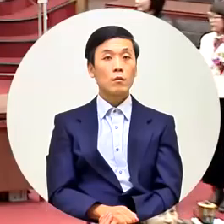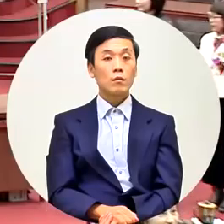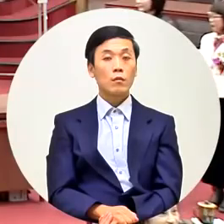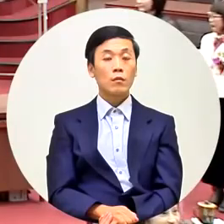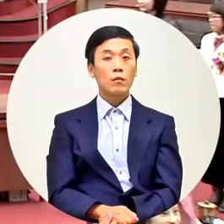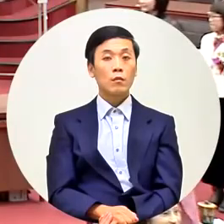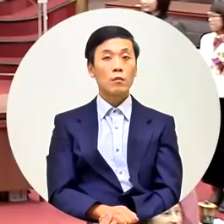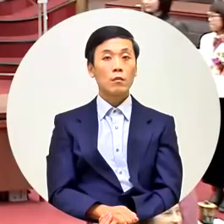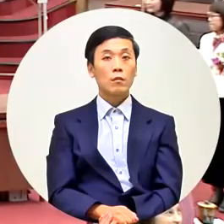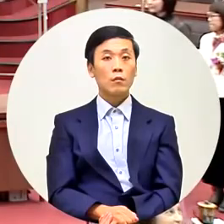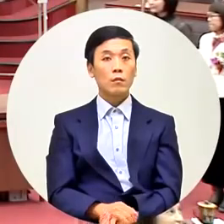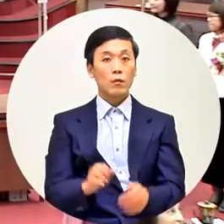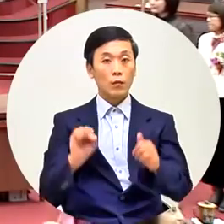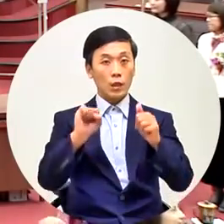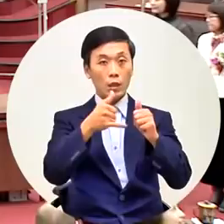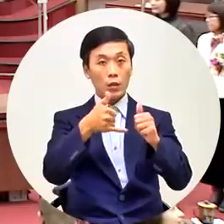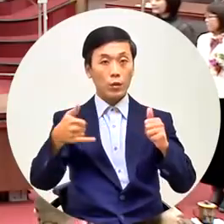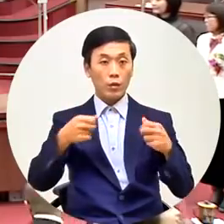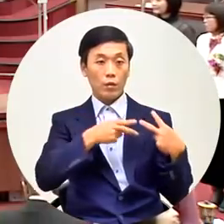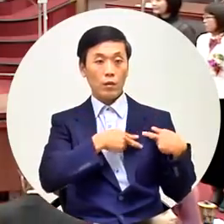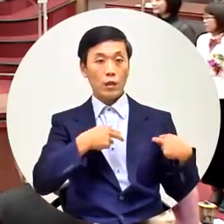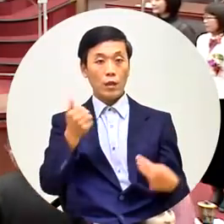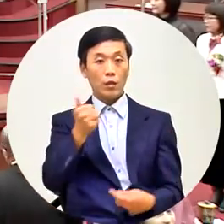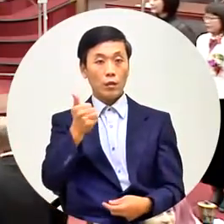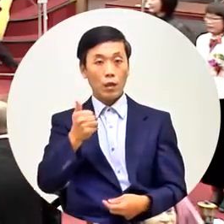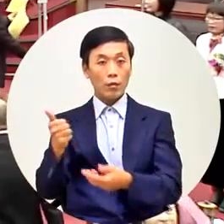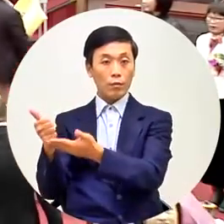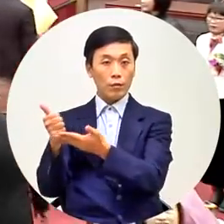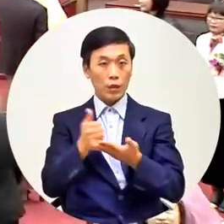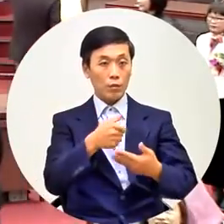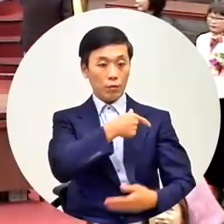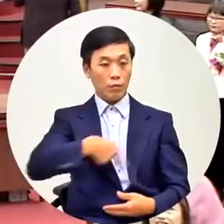请蔡武宏议员领取选票。